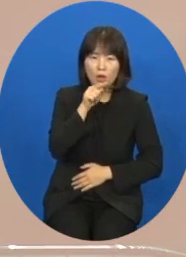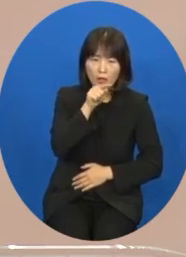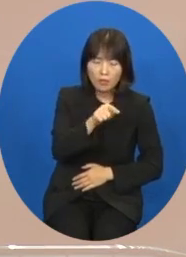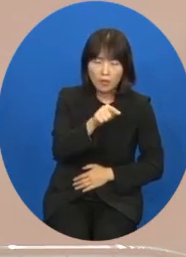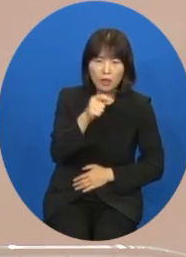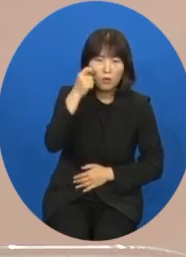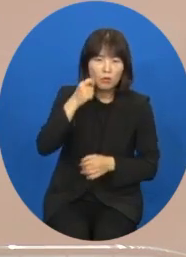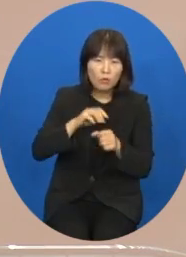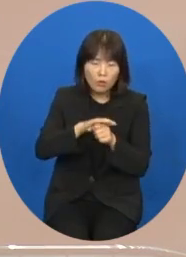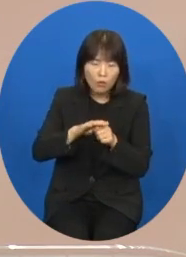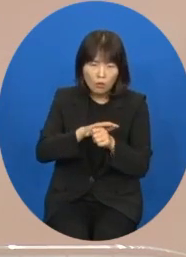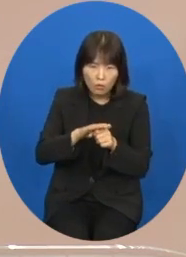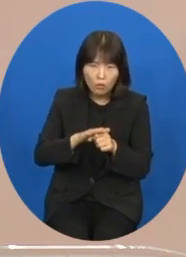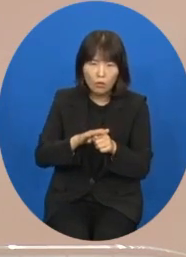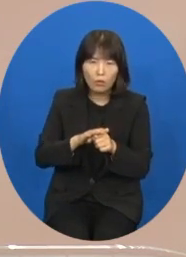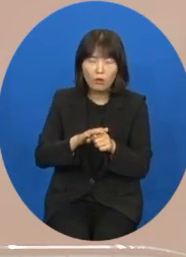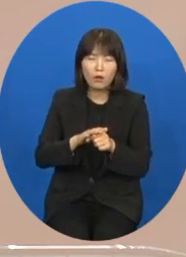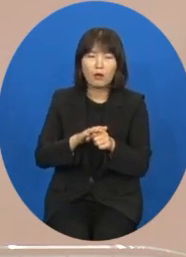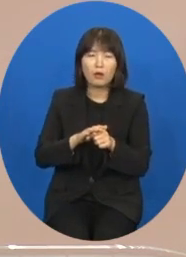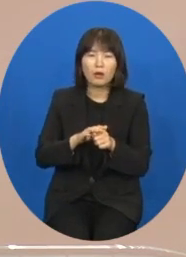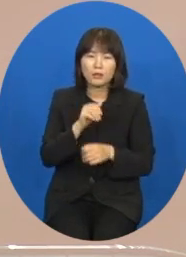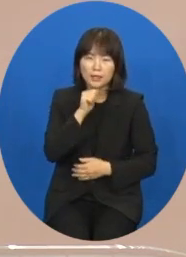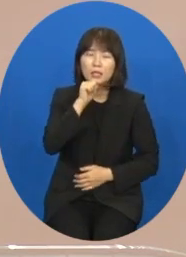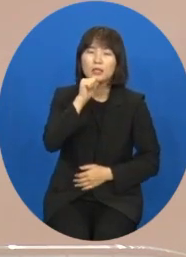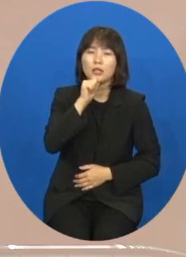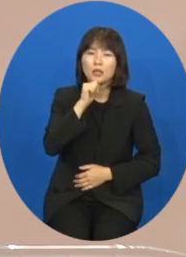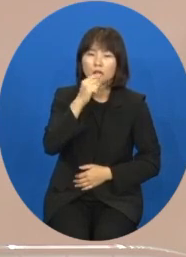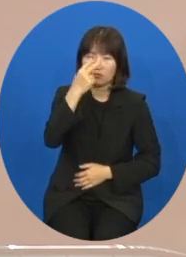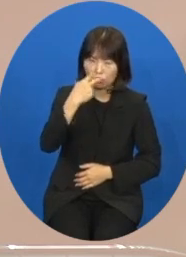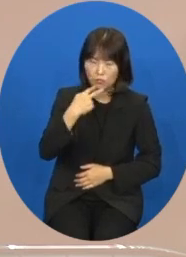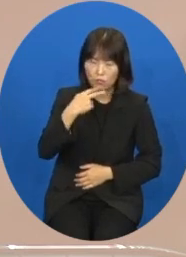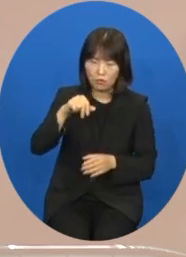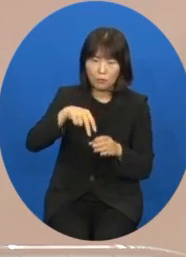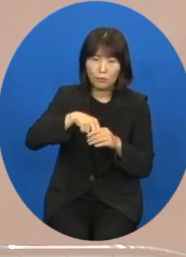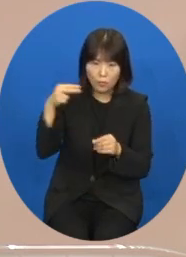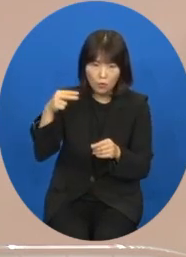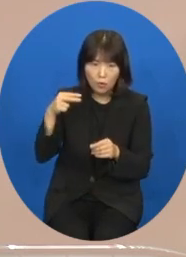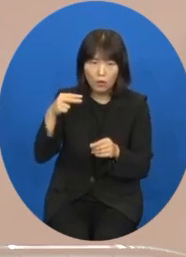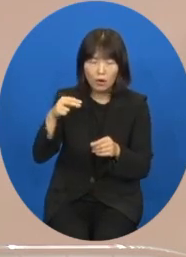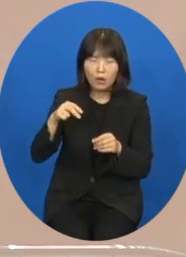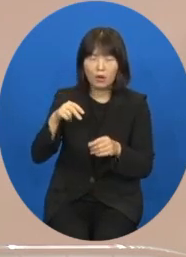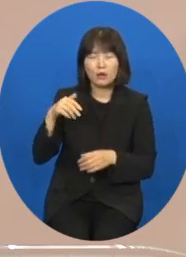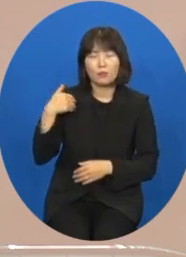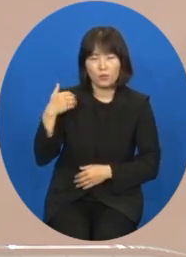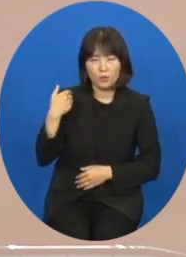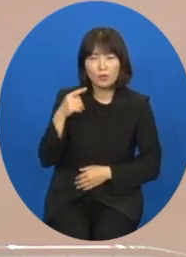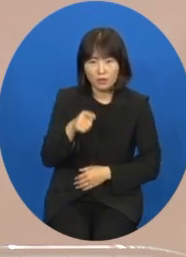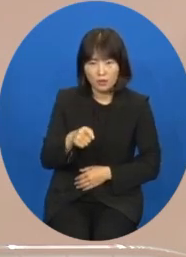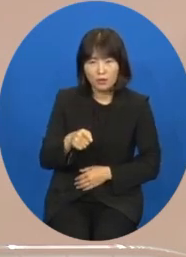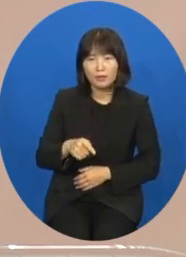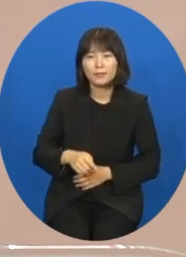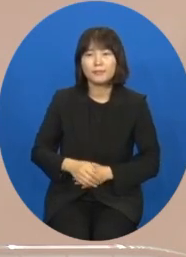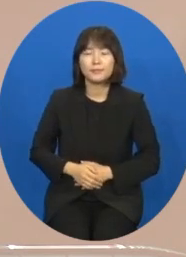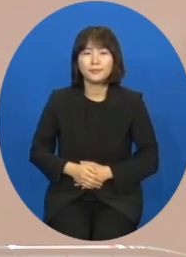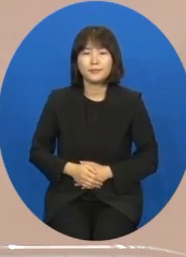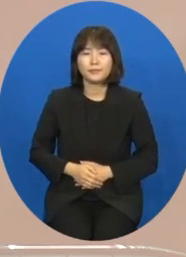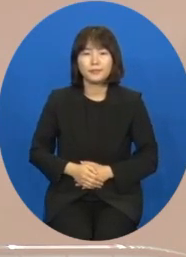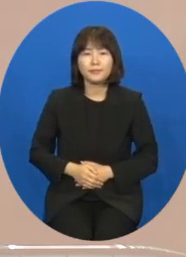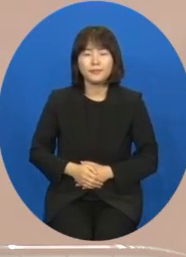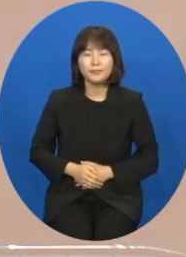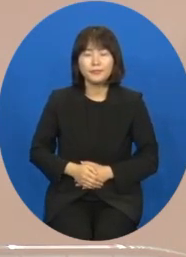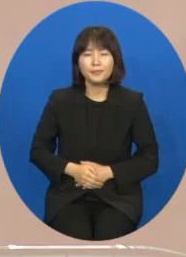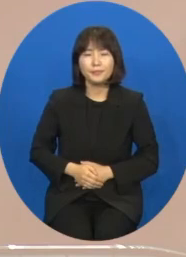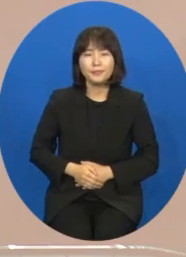공고한 것과 가련한 것과 가난한 것과 눈먼 것과 벌거벗은 것을 알지 못하도다.